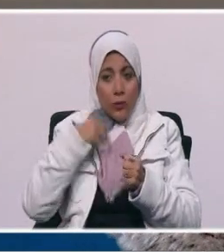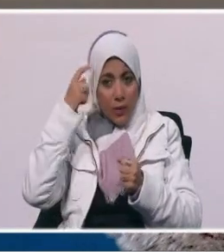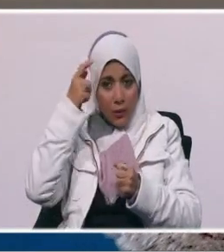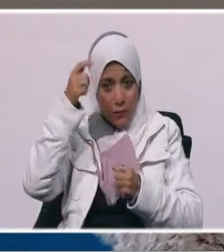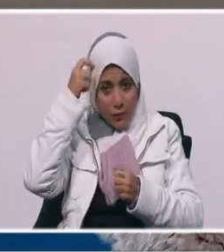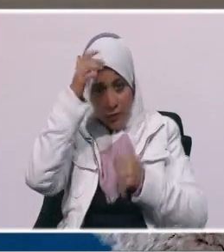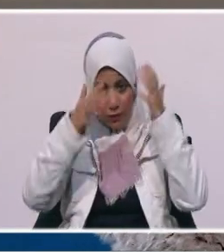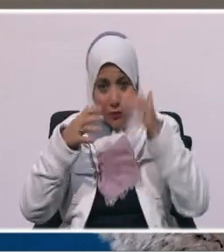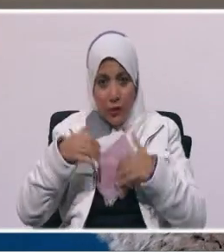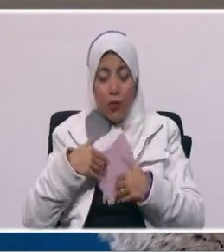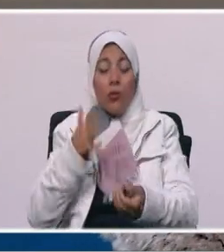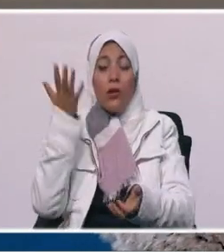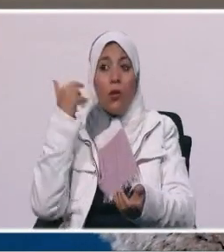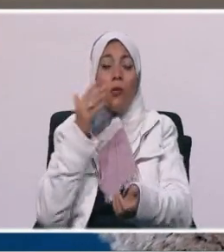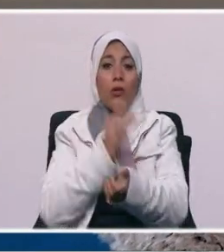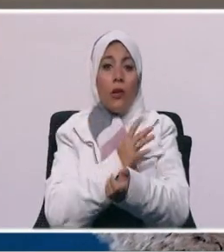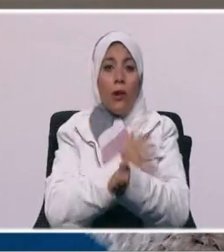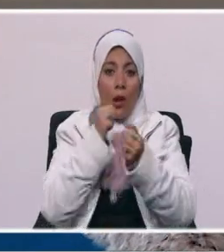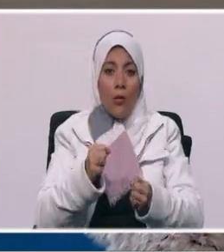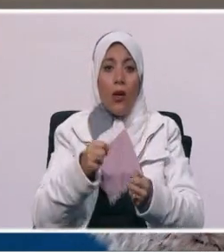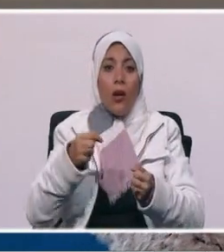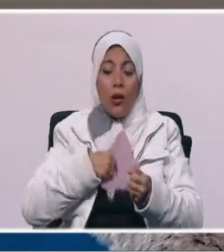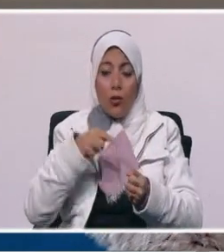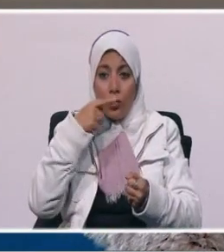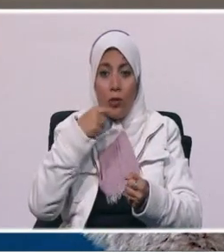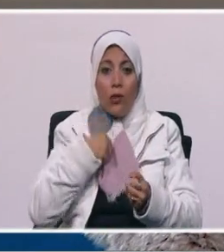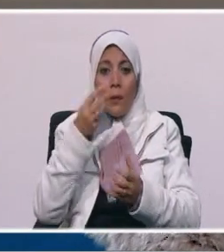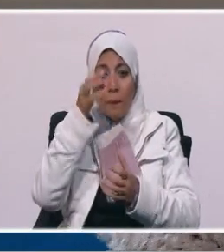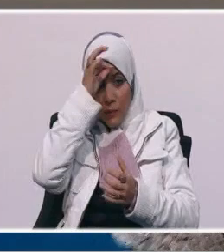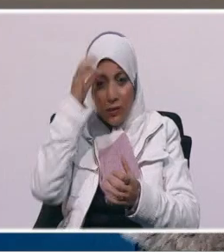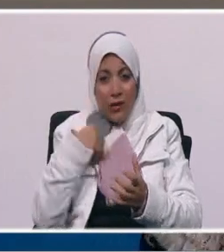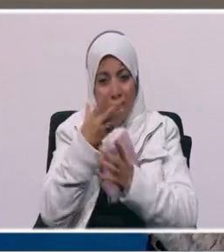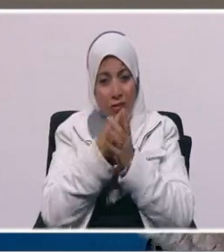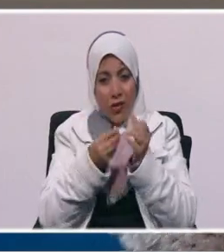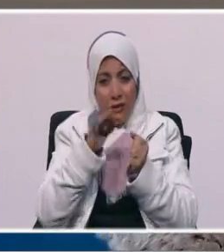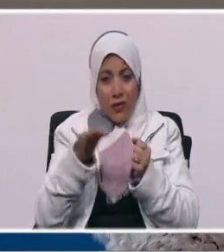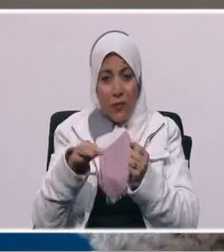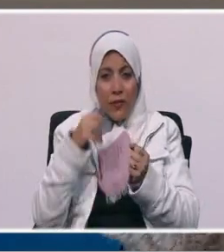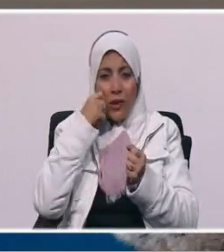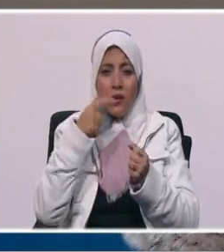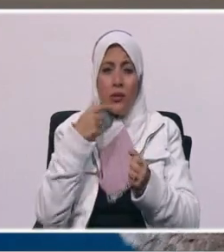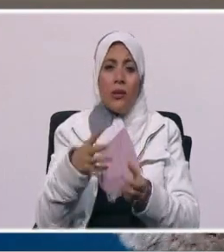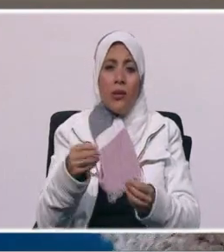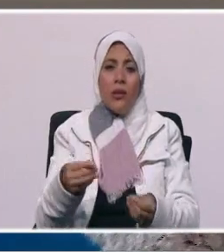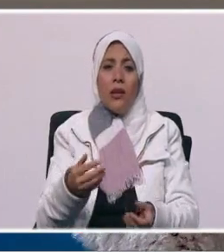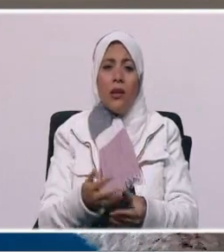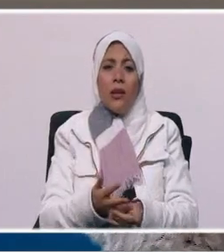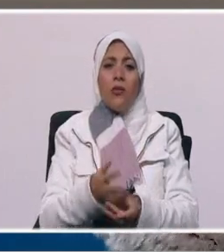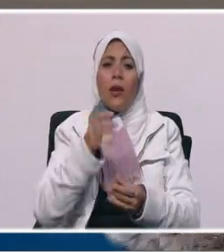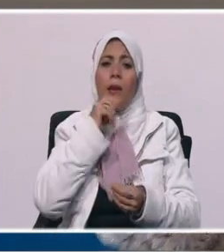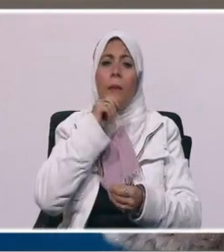عز ازمتي قلت لو انا كان عندي اطفال هعمل ايه؟ ناس كتير قوي هتقول اه هيكون عندك واحده